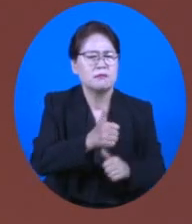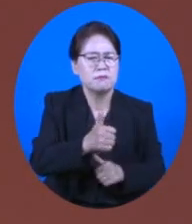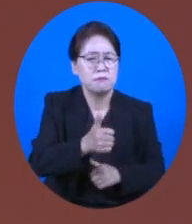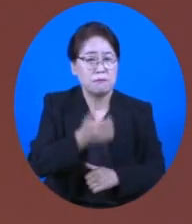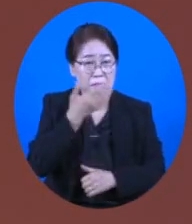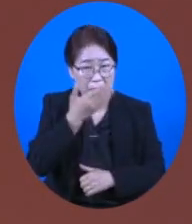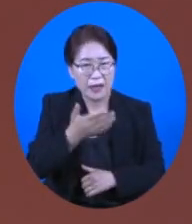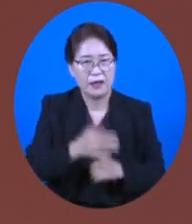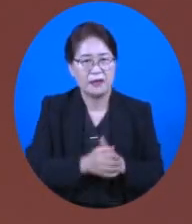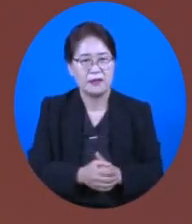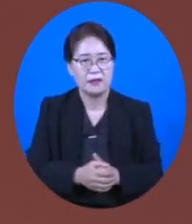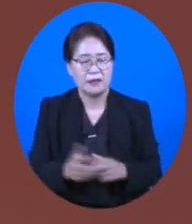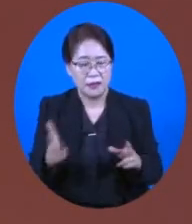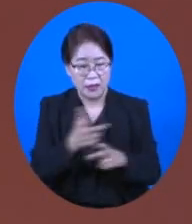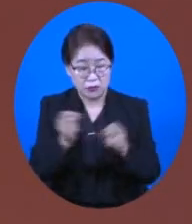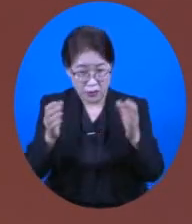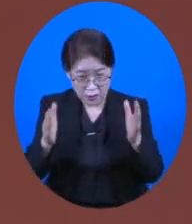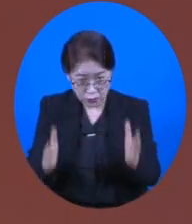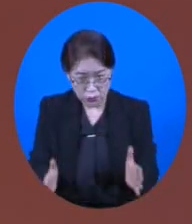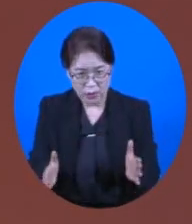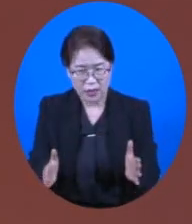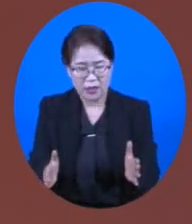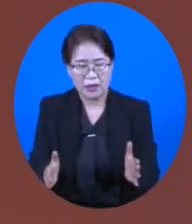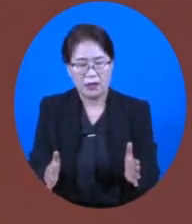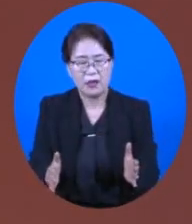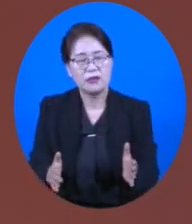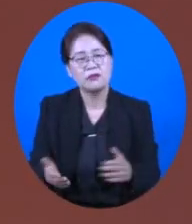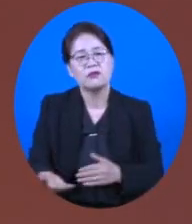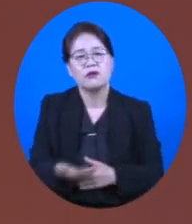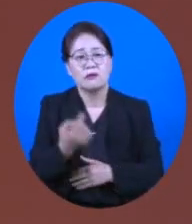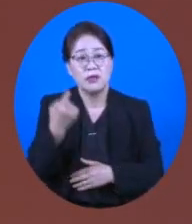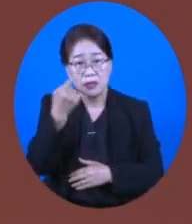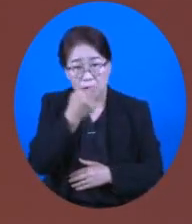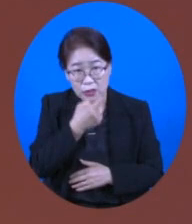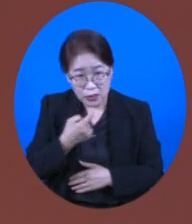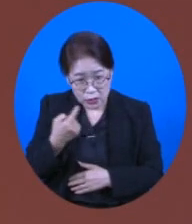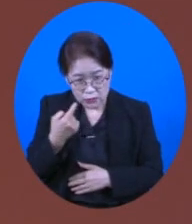그러므로 이번 주 한 주간 내내 여러분의 입술에서